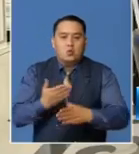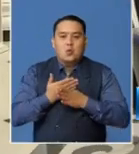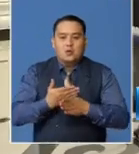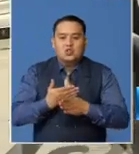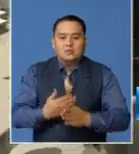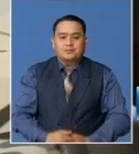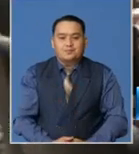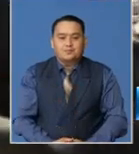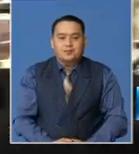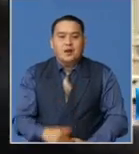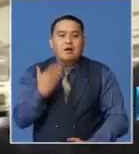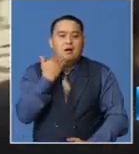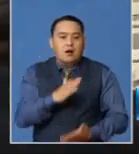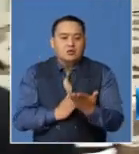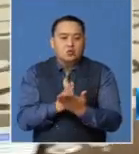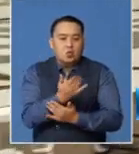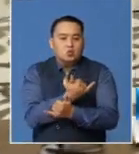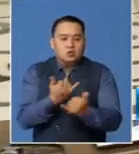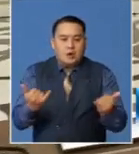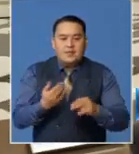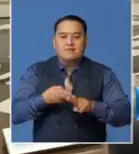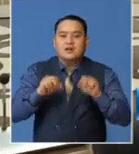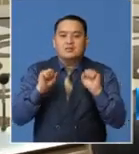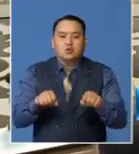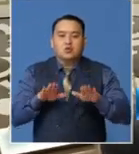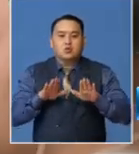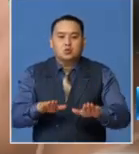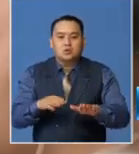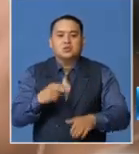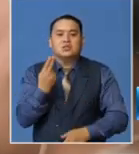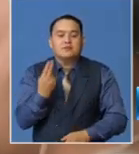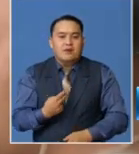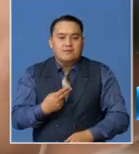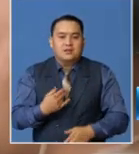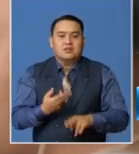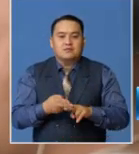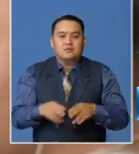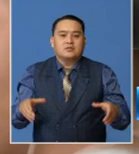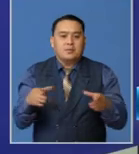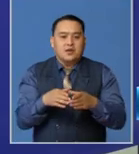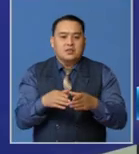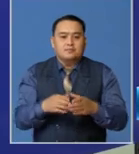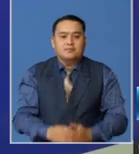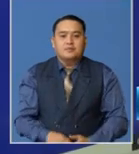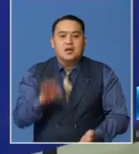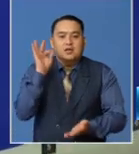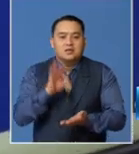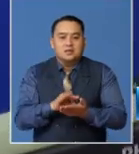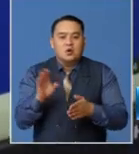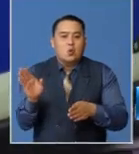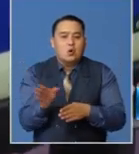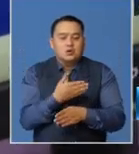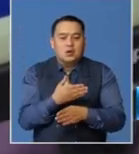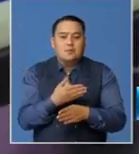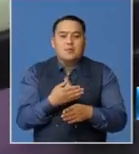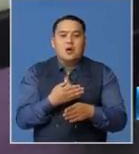улучшение качества оказания медицинских услуг возможно только за счет цифровизации считает собравшиеся целях устранения очередей